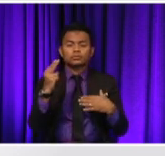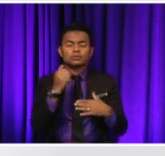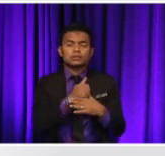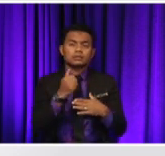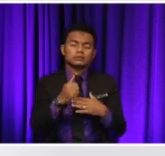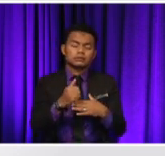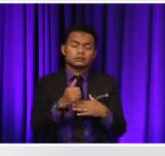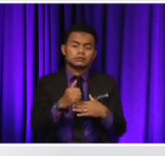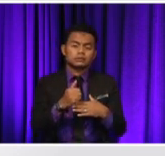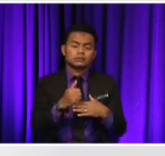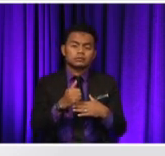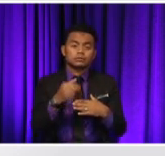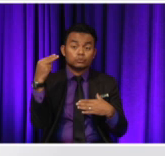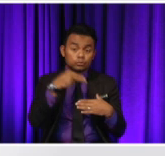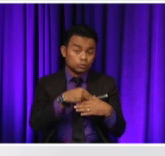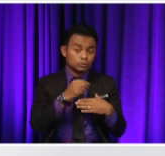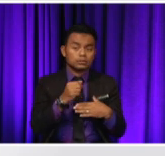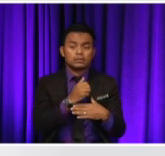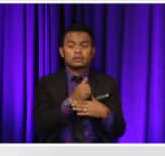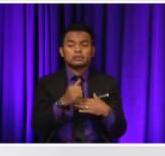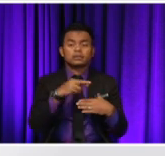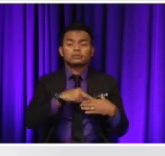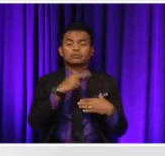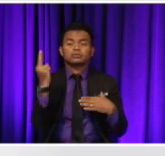yang ketiga contoh